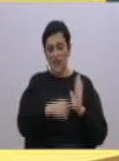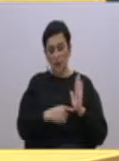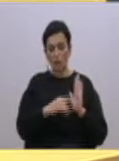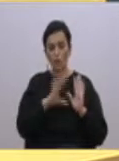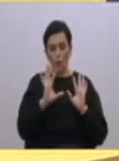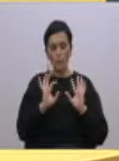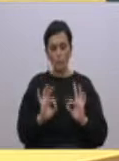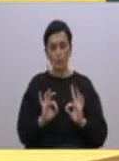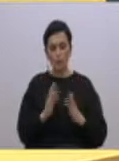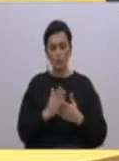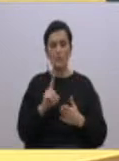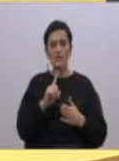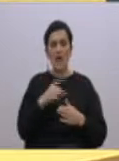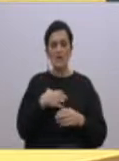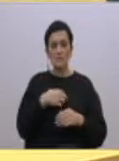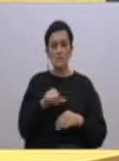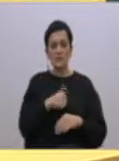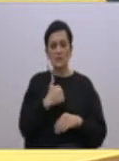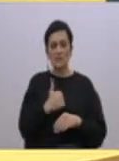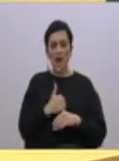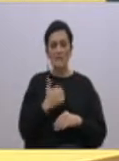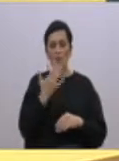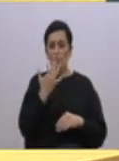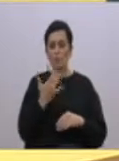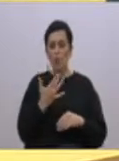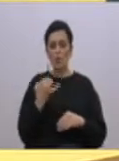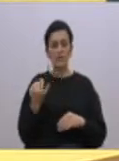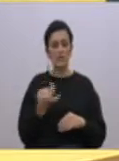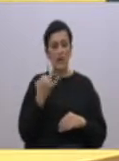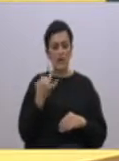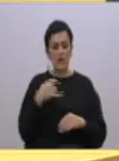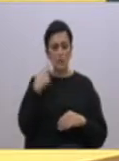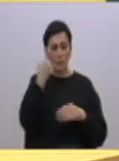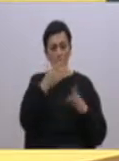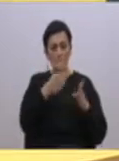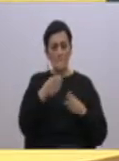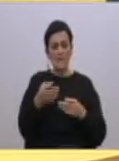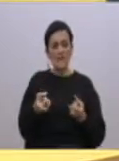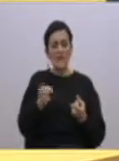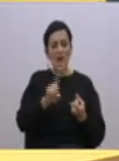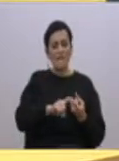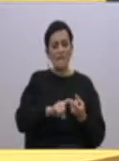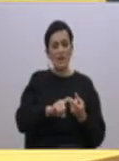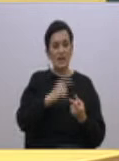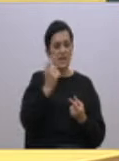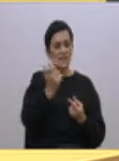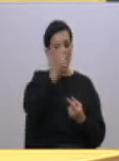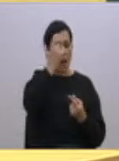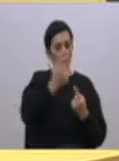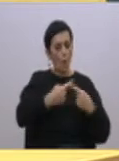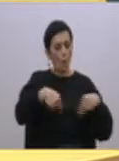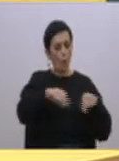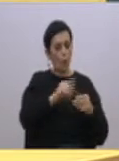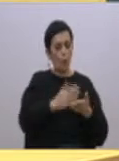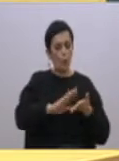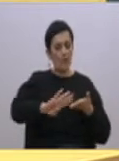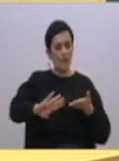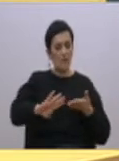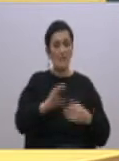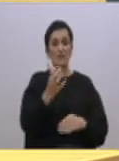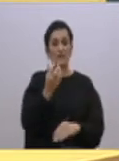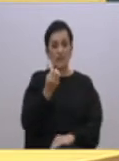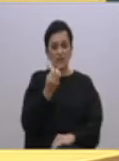ობიექტური და რასთავარია პოლიტიკური და დაინტერესებული პირების გავლენისგან დამოუკიდებელი. Rasapiruelia,